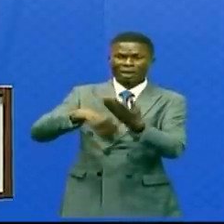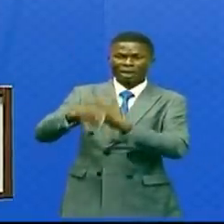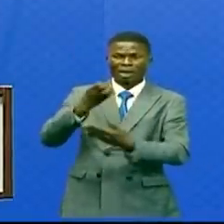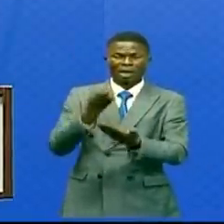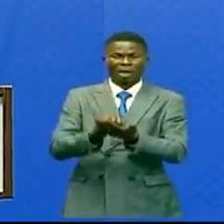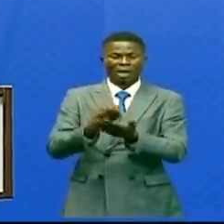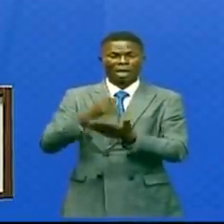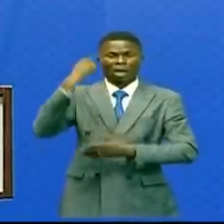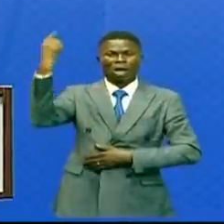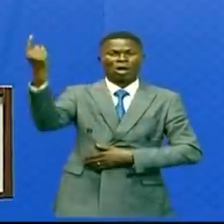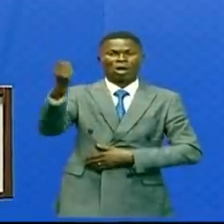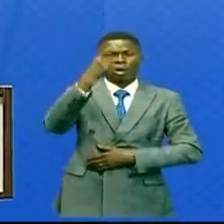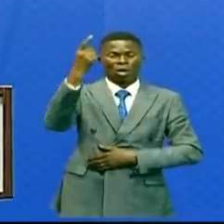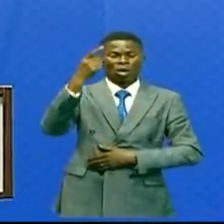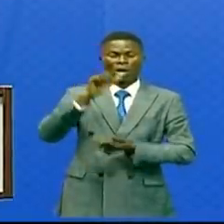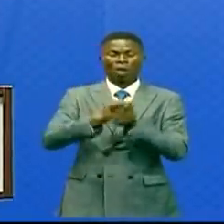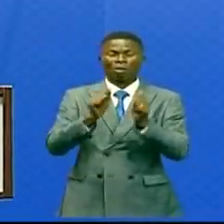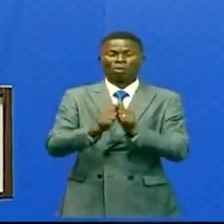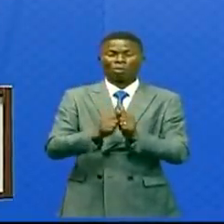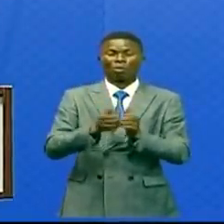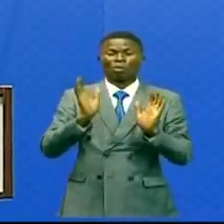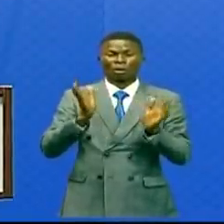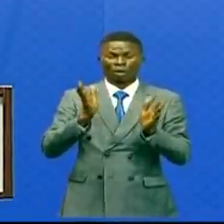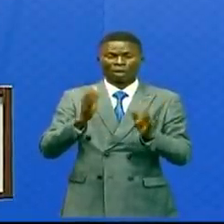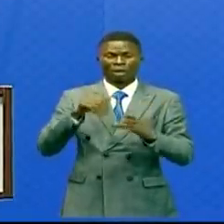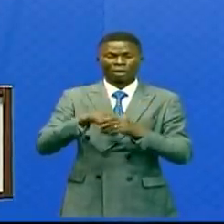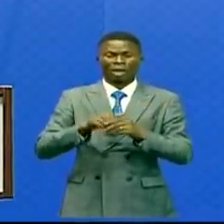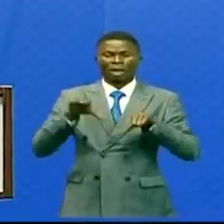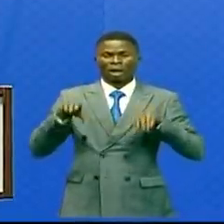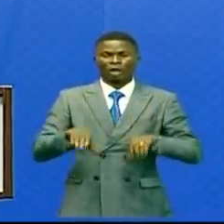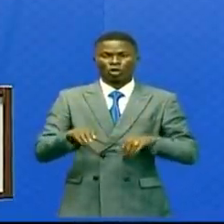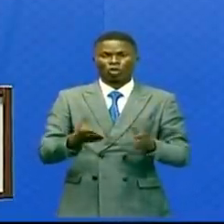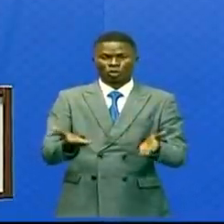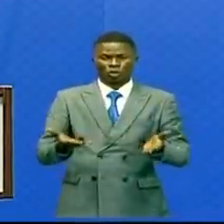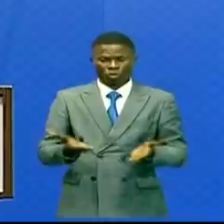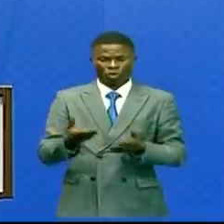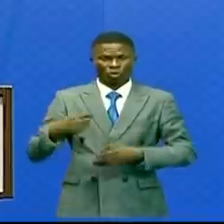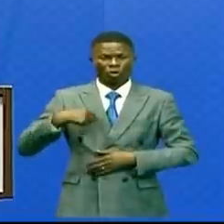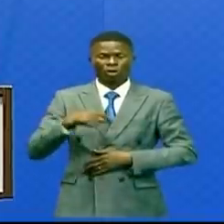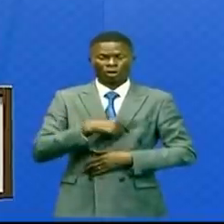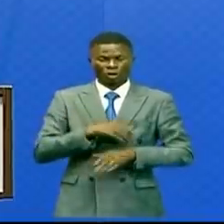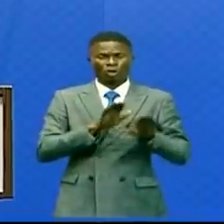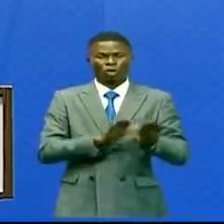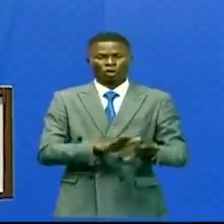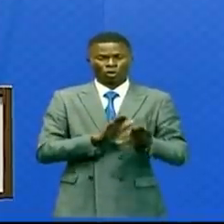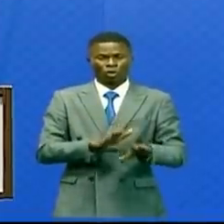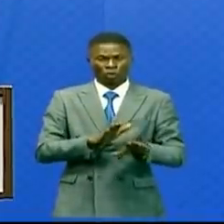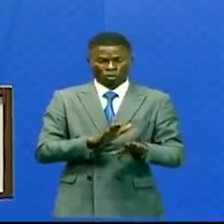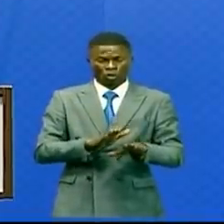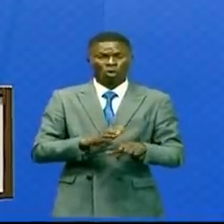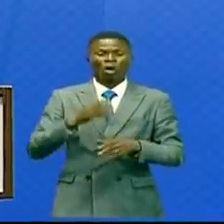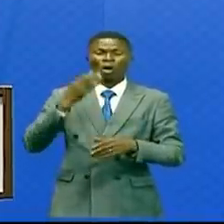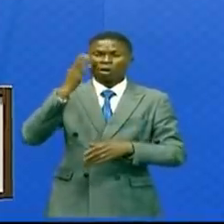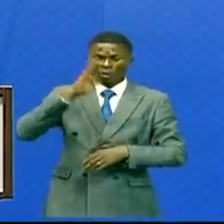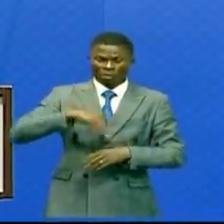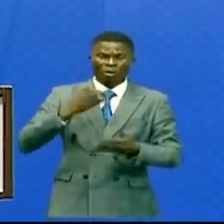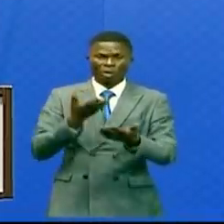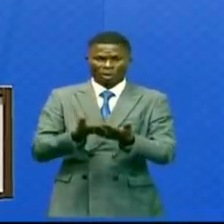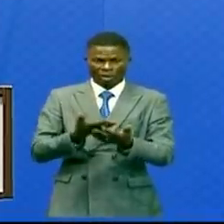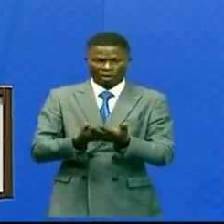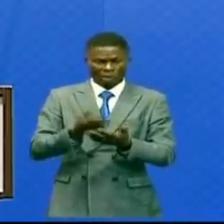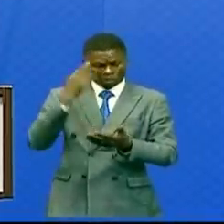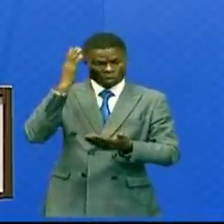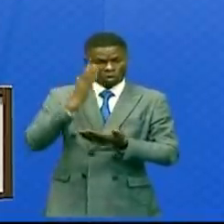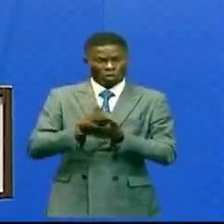l'économie mondiale avec une incidence sur notre pays. Nous devons donc nous attendre à en subir le coup. Pour y faire